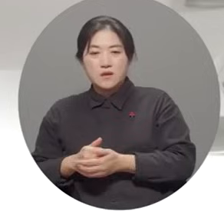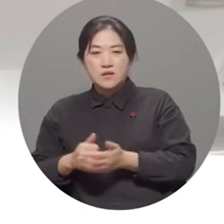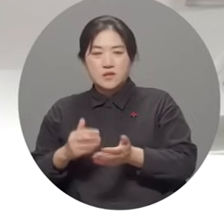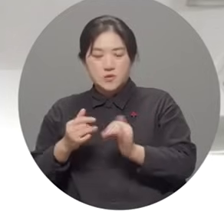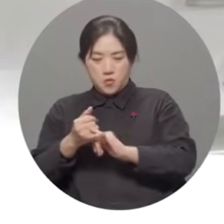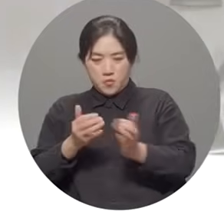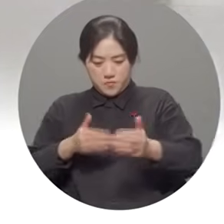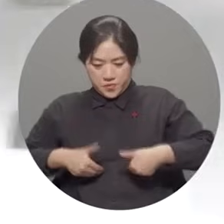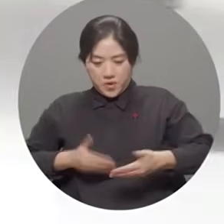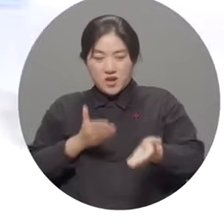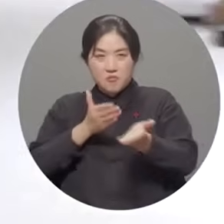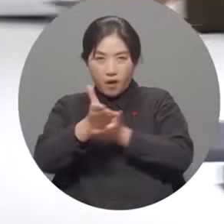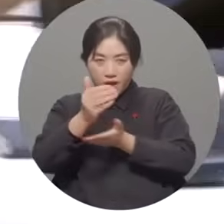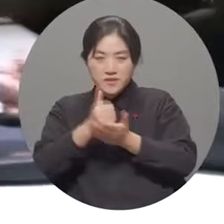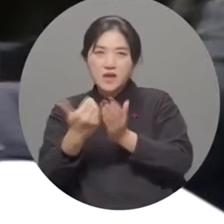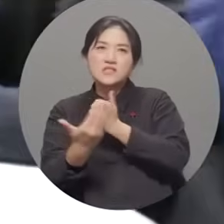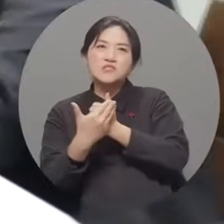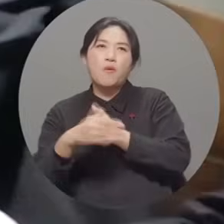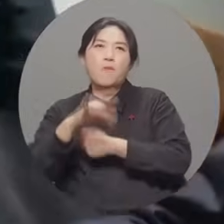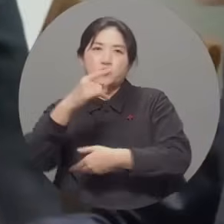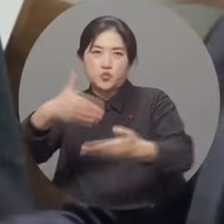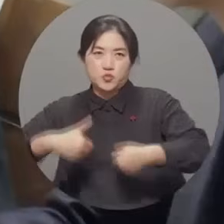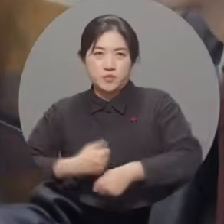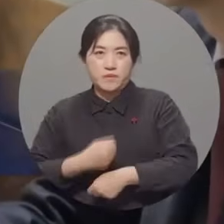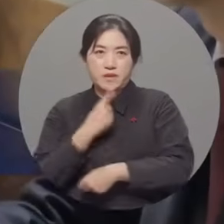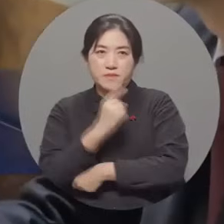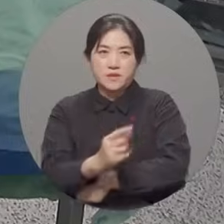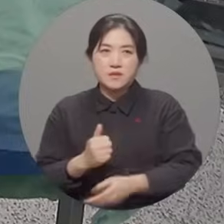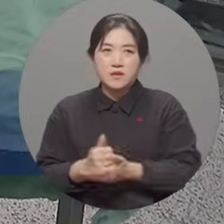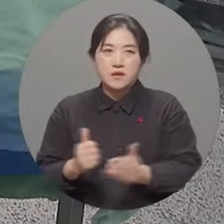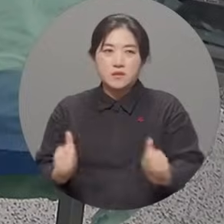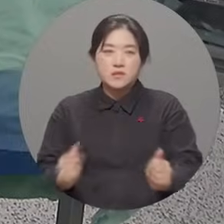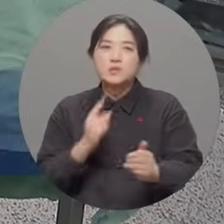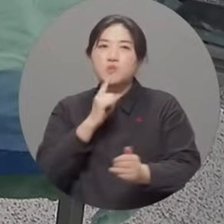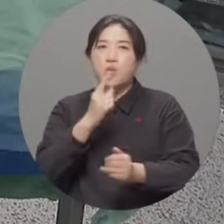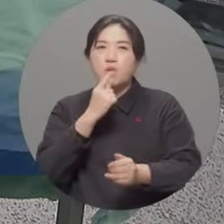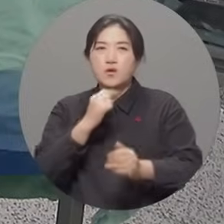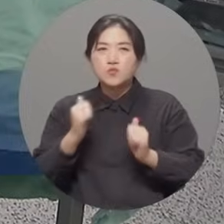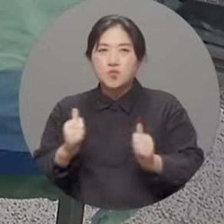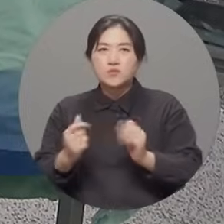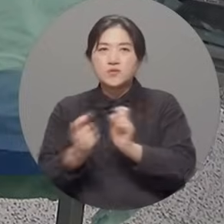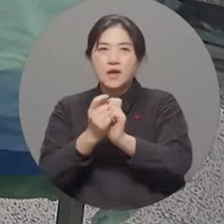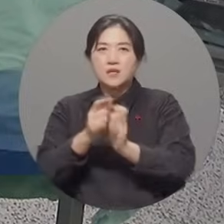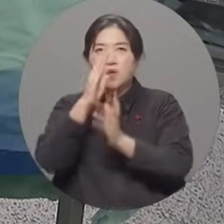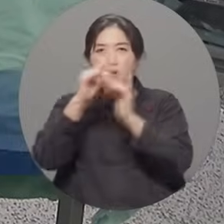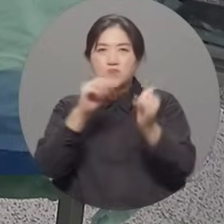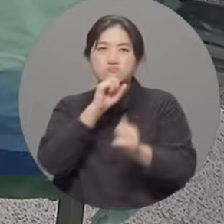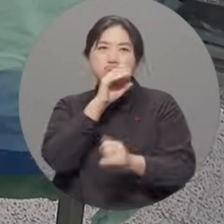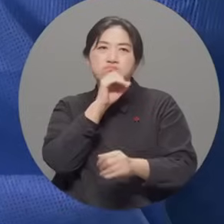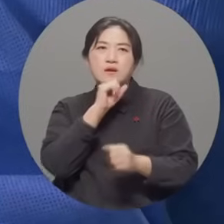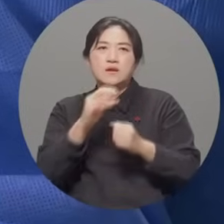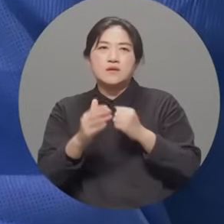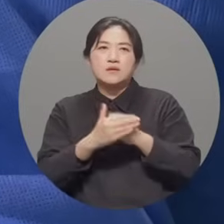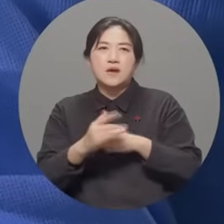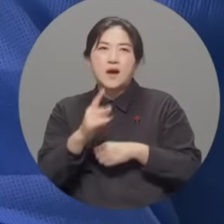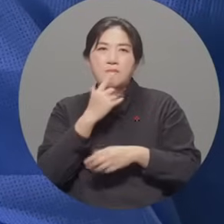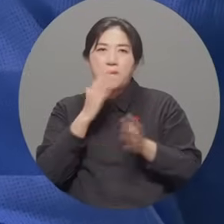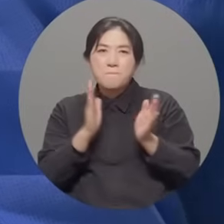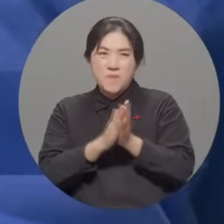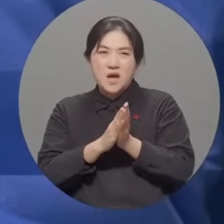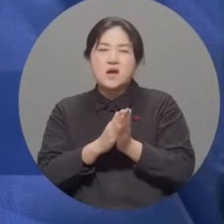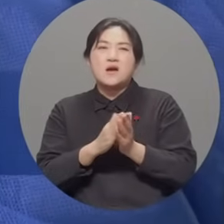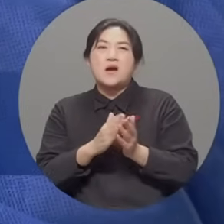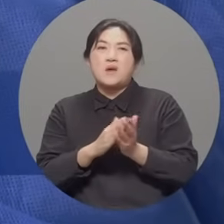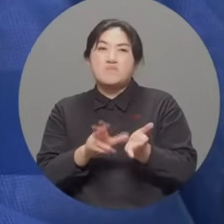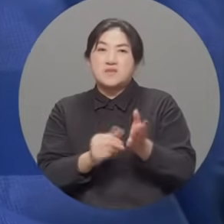마련하는 게 먼저라고 맞서고 있습니다. 기소가 되거나 소송에 휘말리거나 아니면 환자들의 불만 이런 것들에 한번 이제